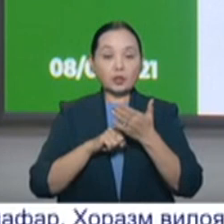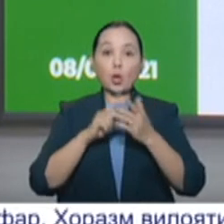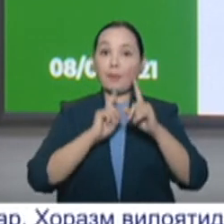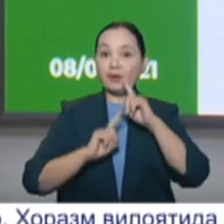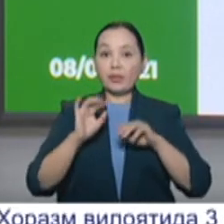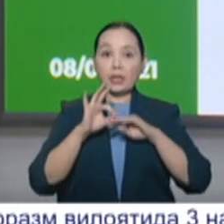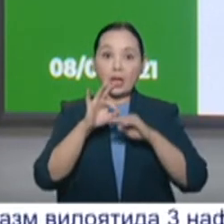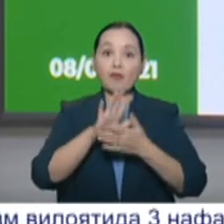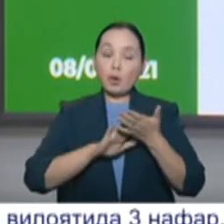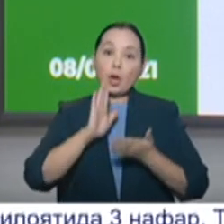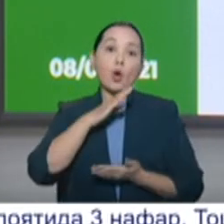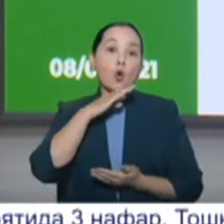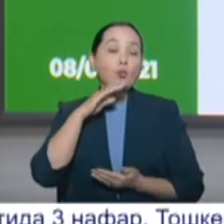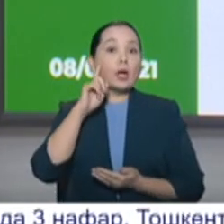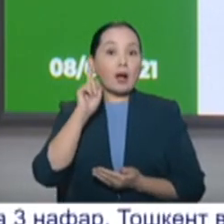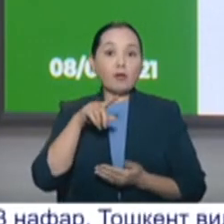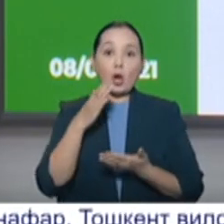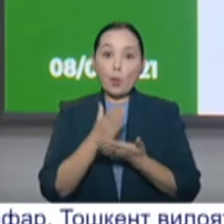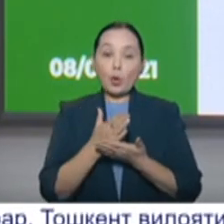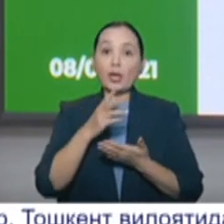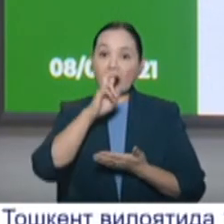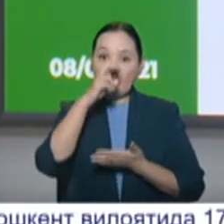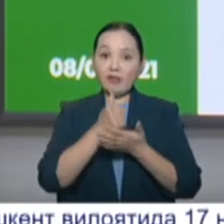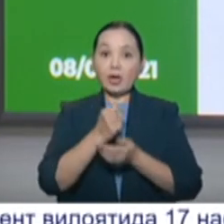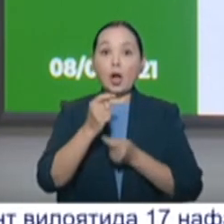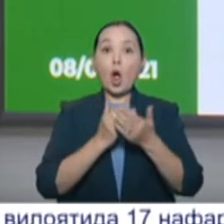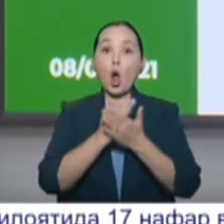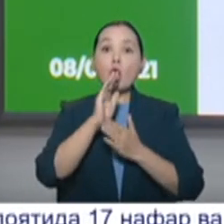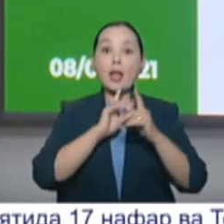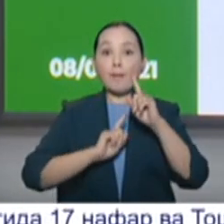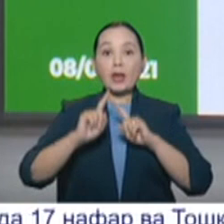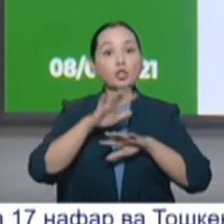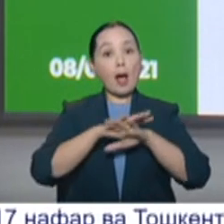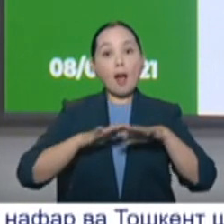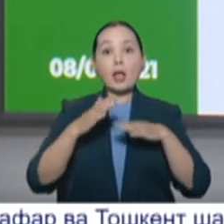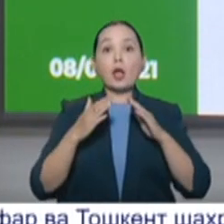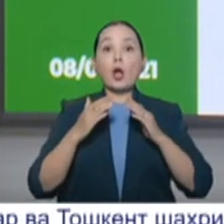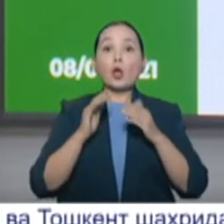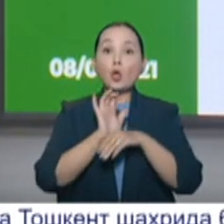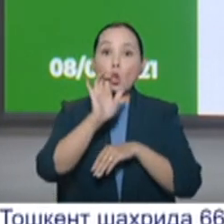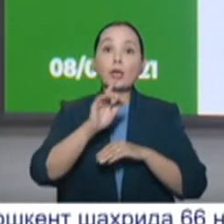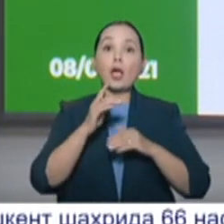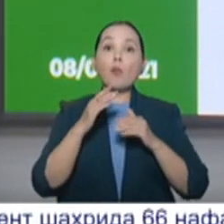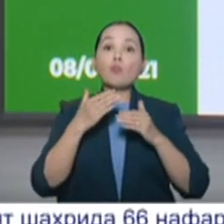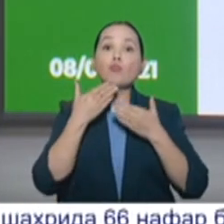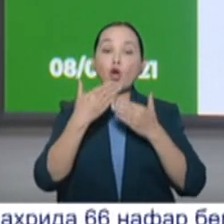etyapti. Ko'pchilikning xabari bor, mana davlatimiz rahbarining Oliy Majlisga, umuman xalqimizga yo'llagan murojaatnomasida